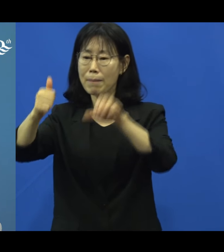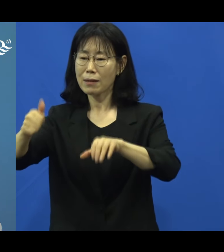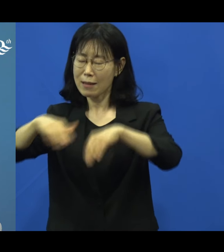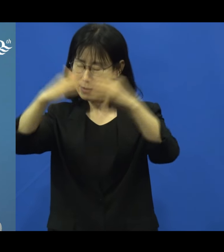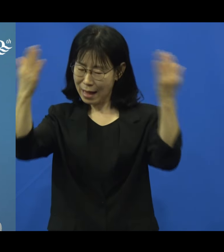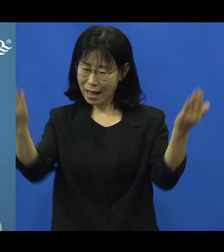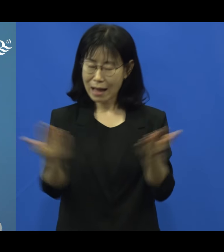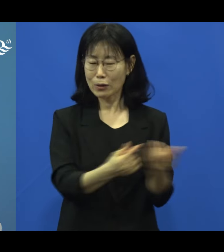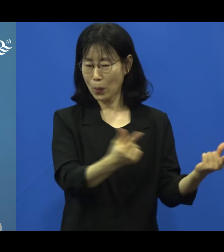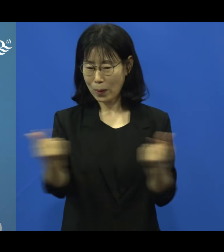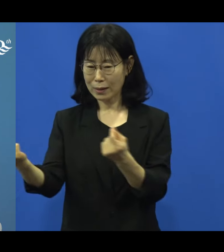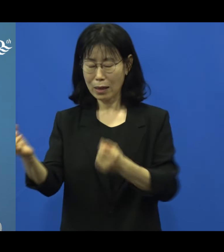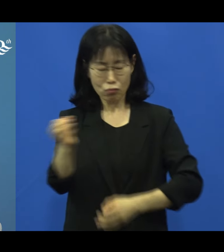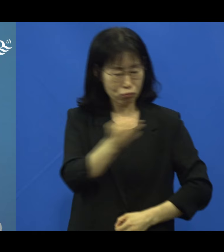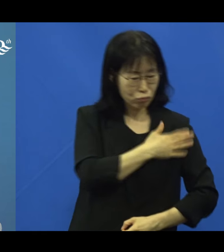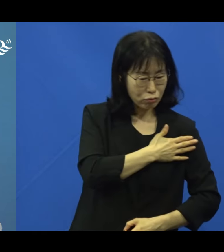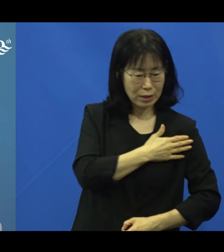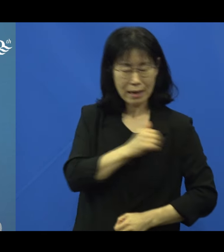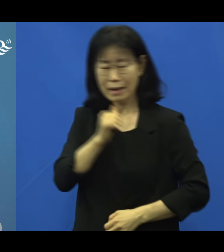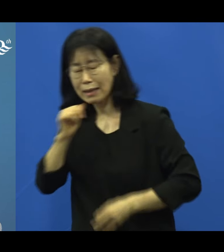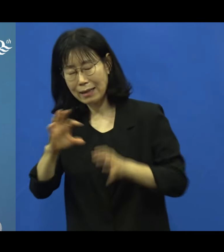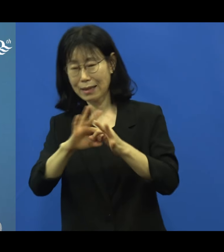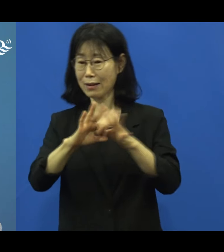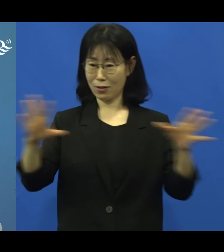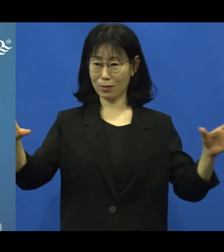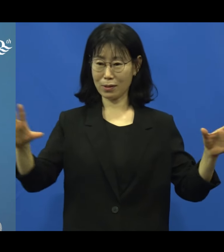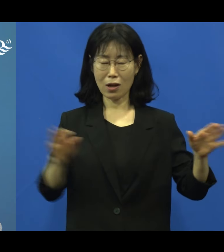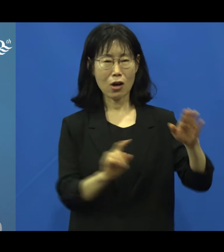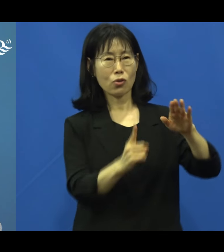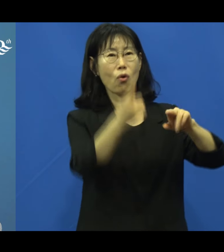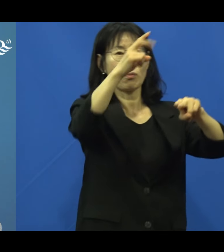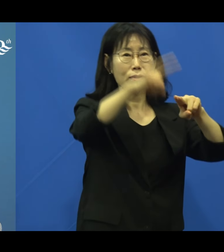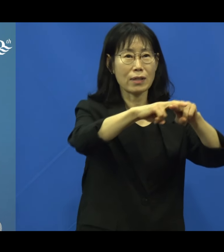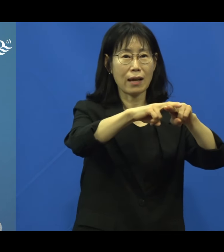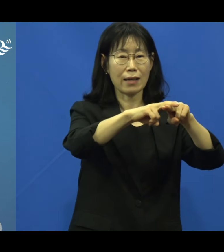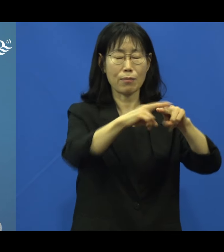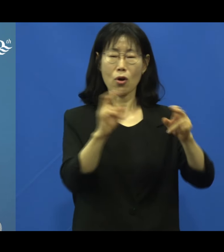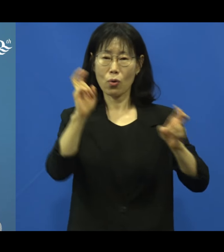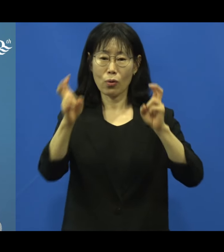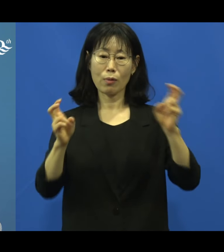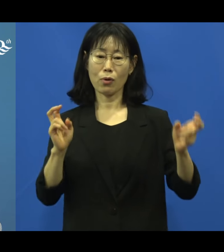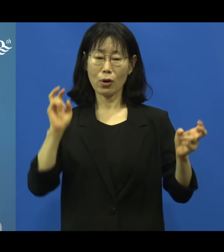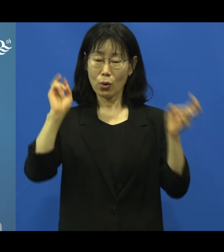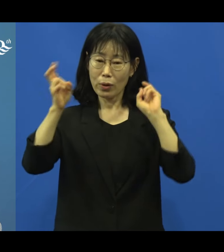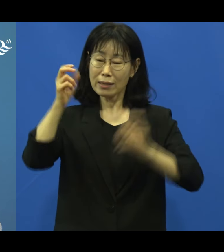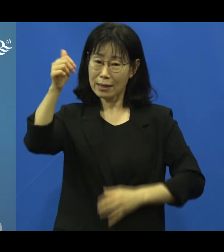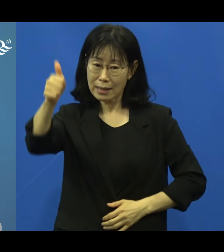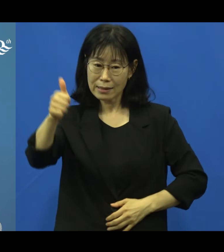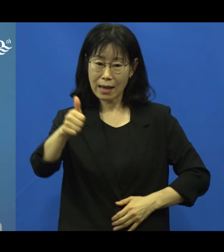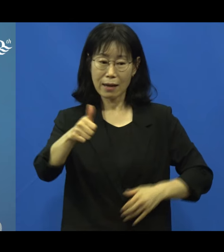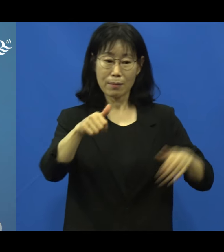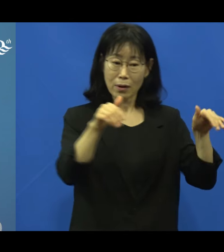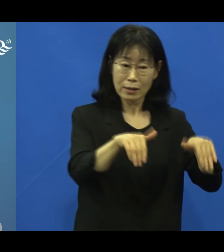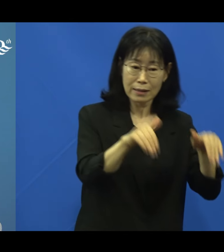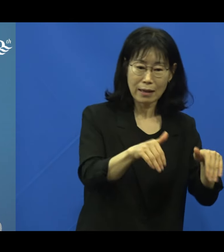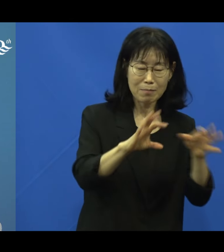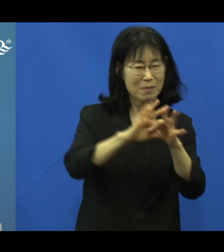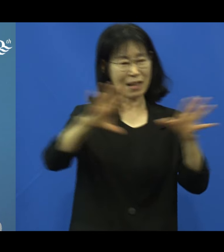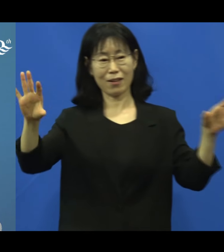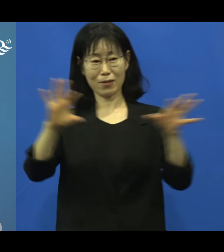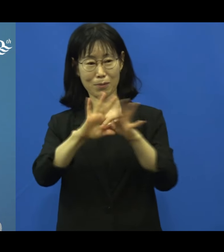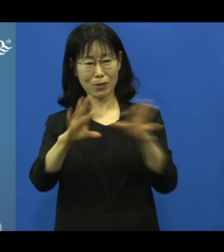깨갱해야지. 그죠? 세상에 계급장을 달고 교회 오면 되냐요? 안 되죠. 여기 교회 안에 무슨 특권층이